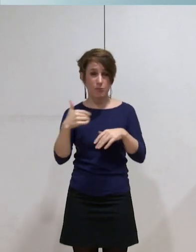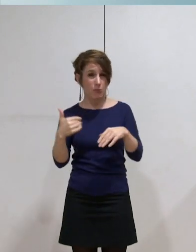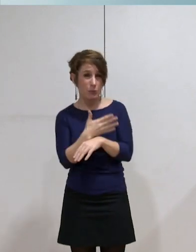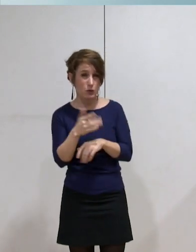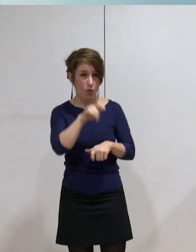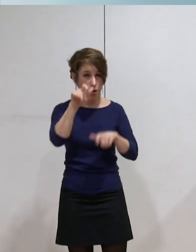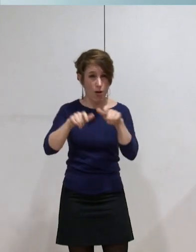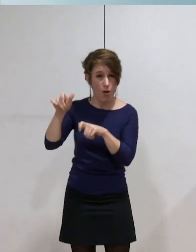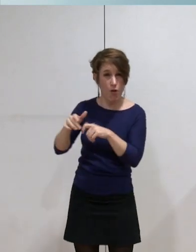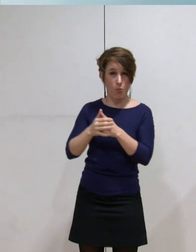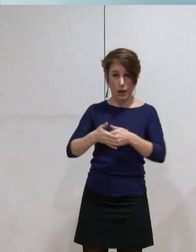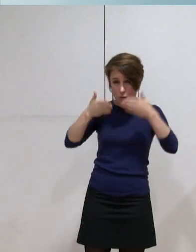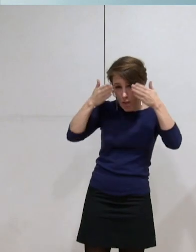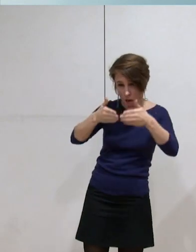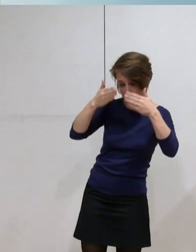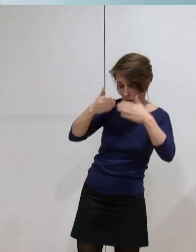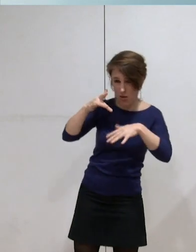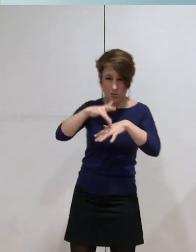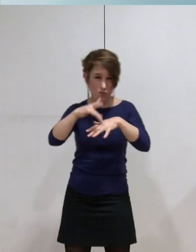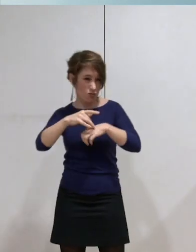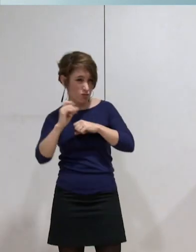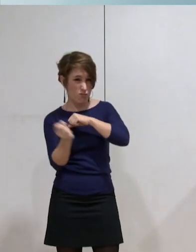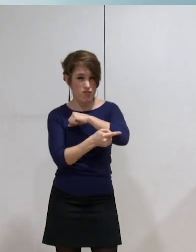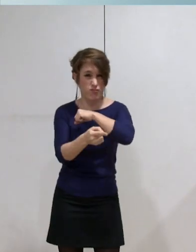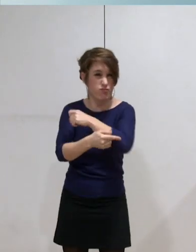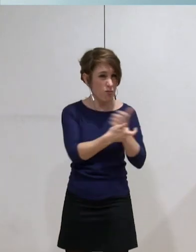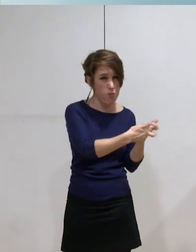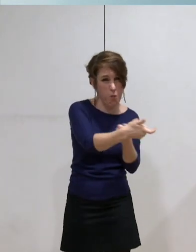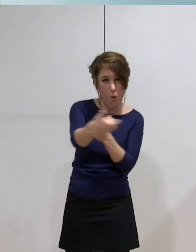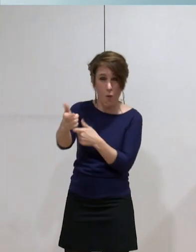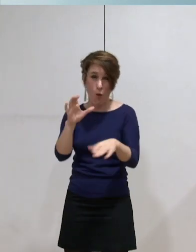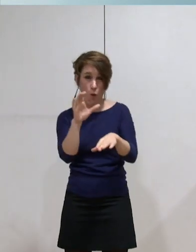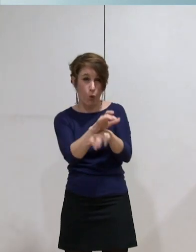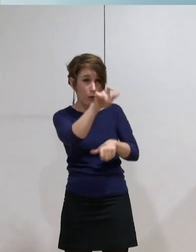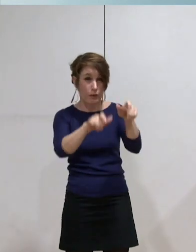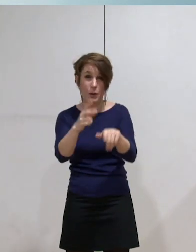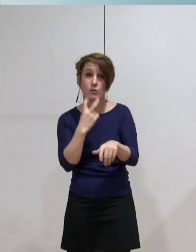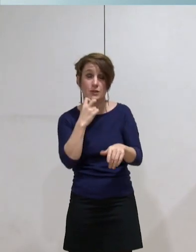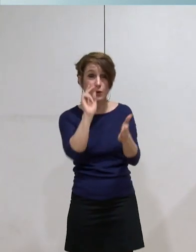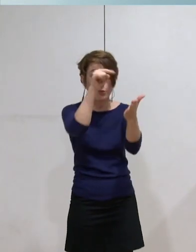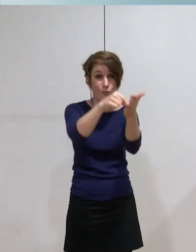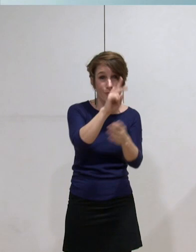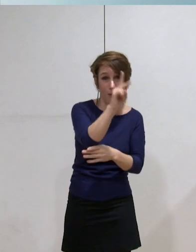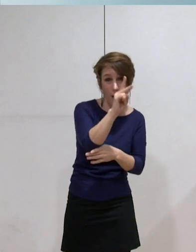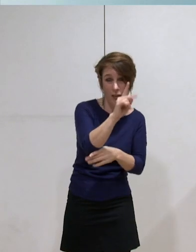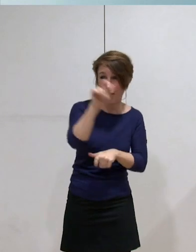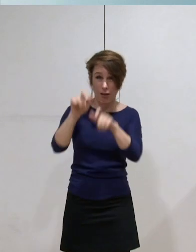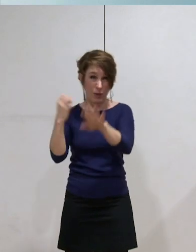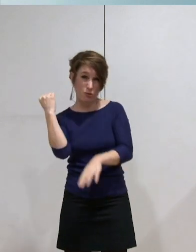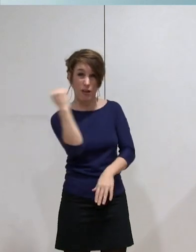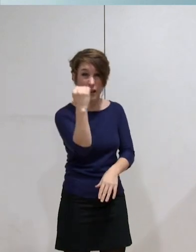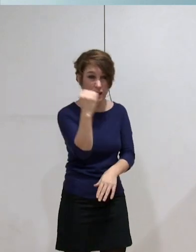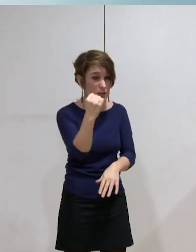frapper au cœur de Paris des symboles de notre démocratie et de notre République des assassins sont